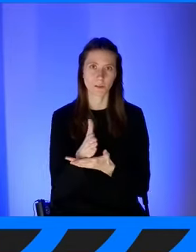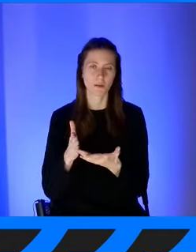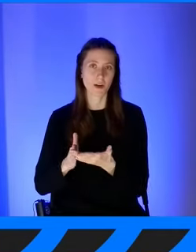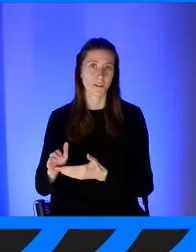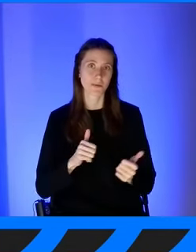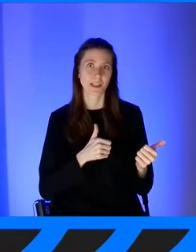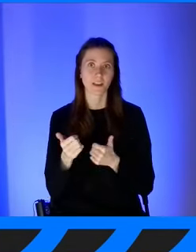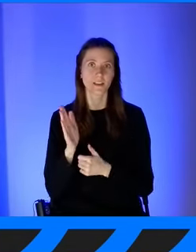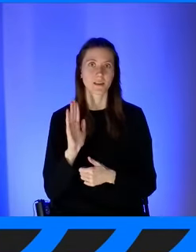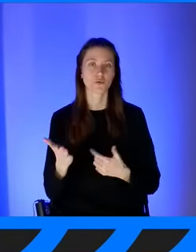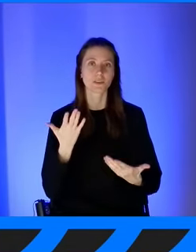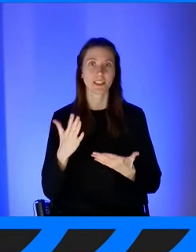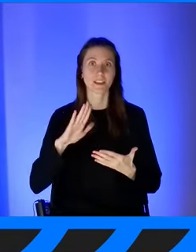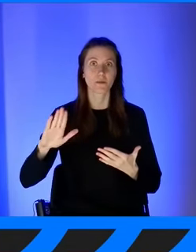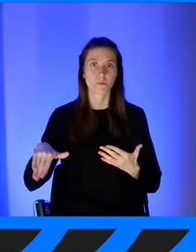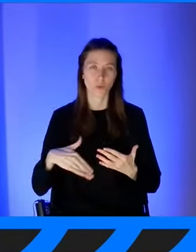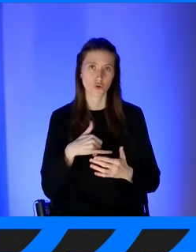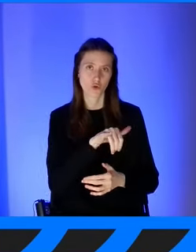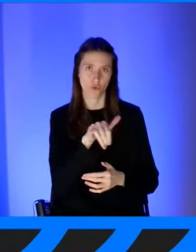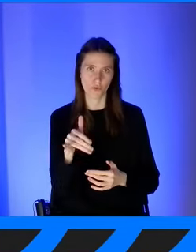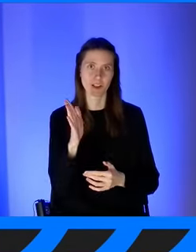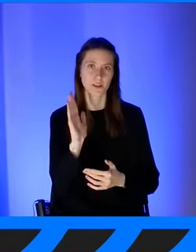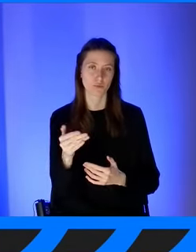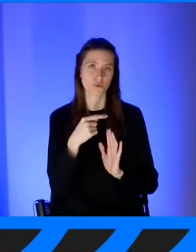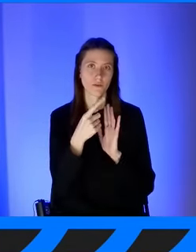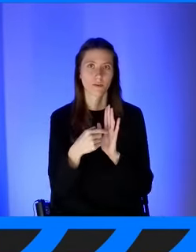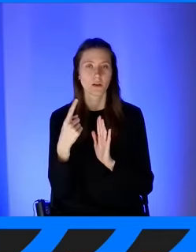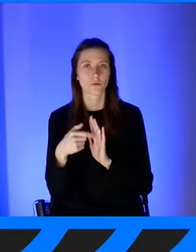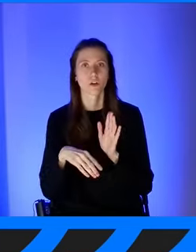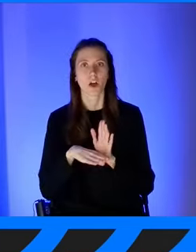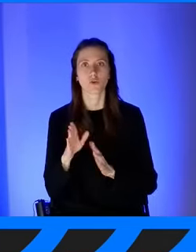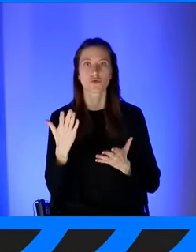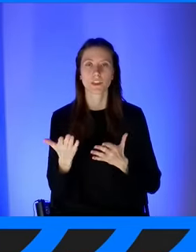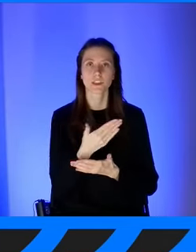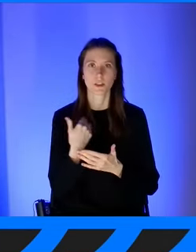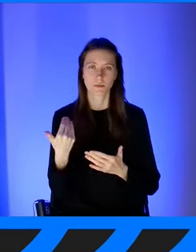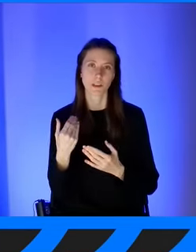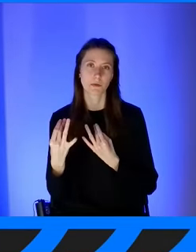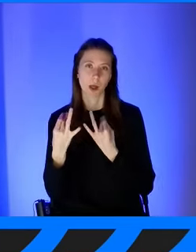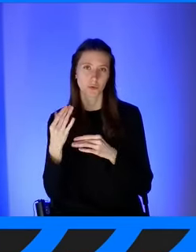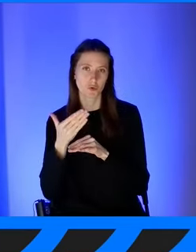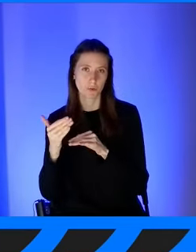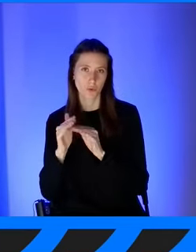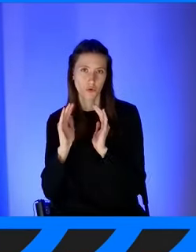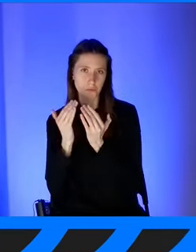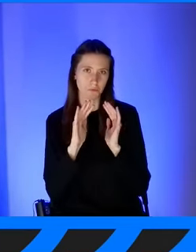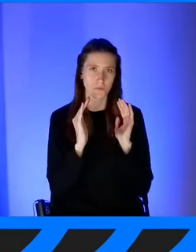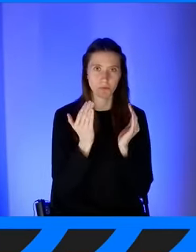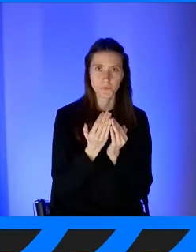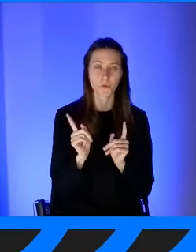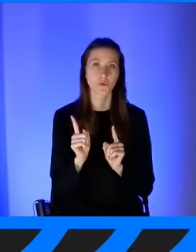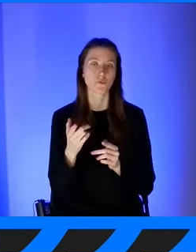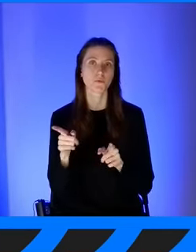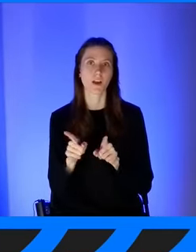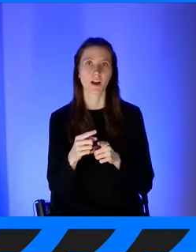Там если после это у вас будут какие-то вопросы а лучше что мы прямо обсудим там гдень в кулуарах потому что Тема платформ инжениринг она такая